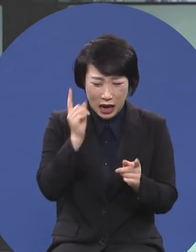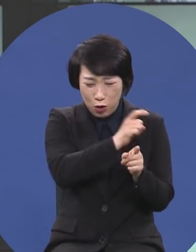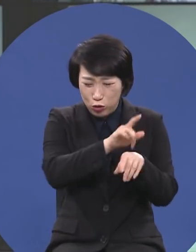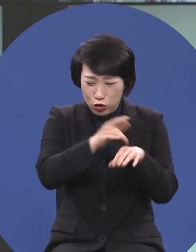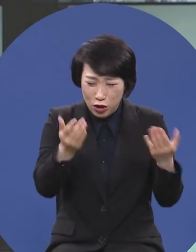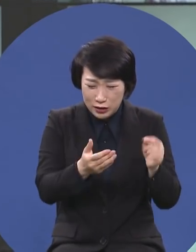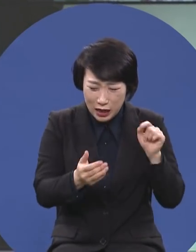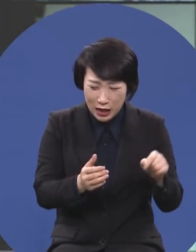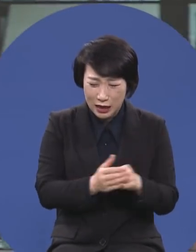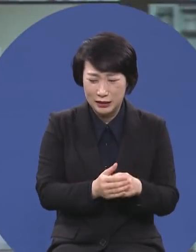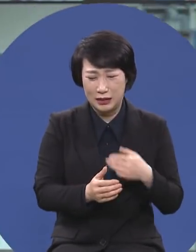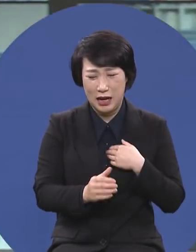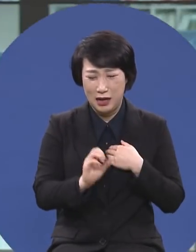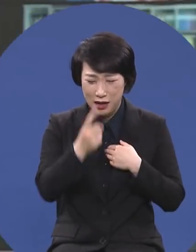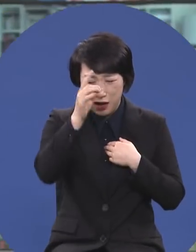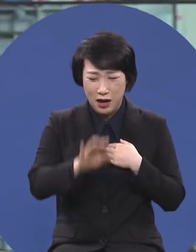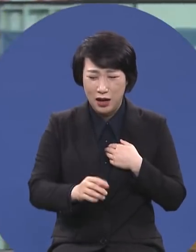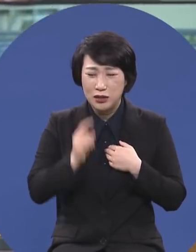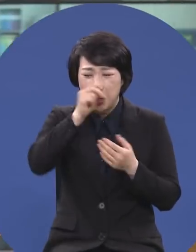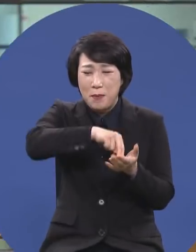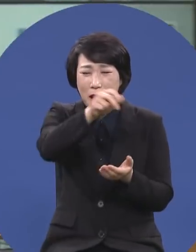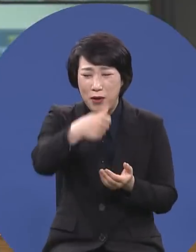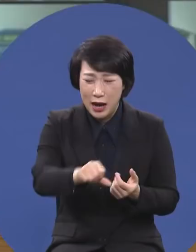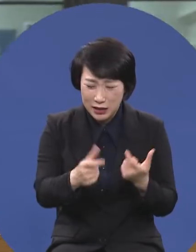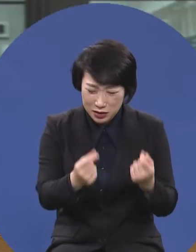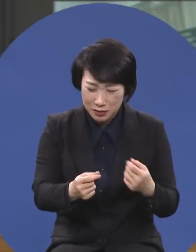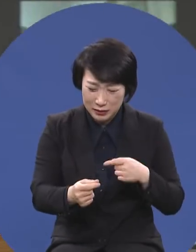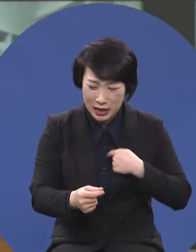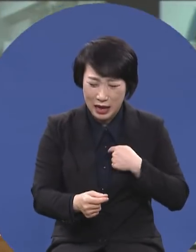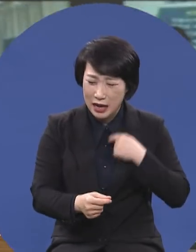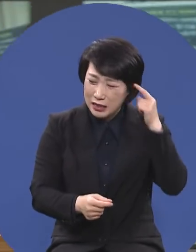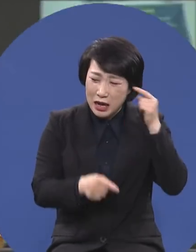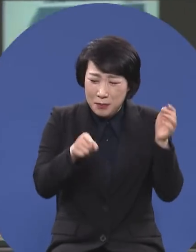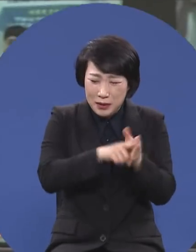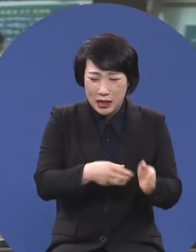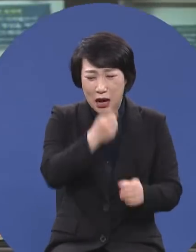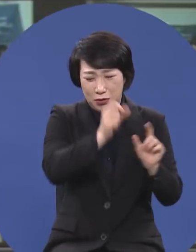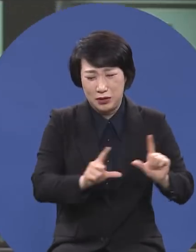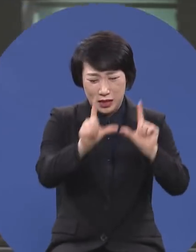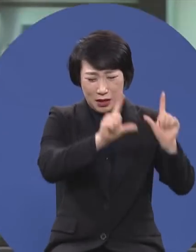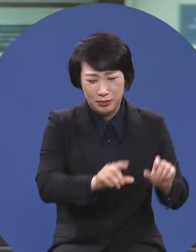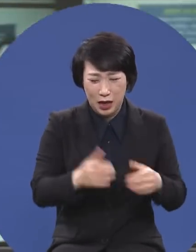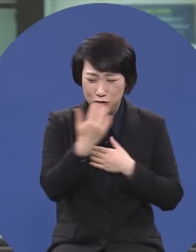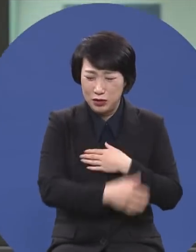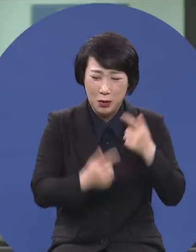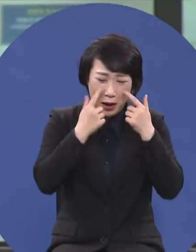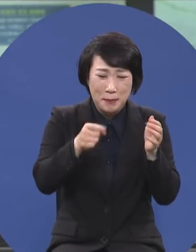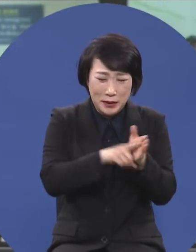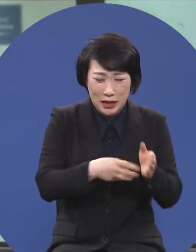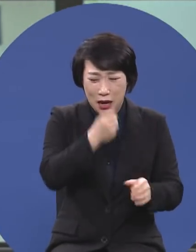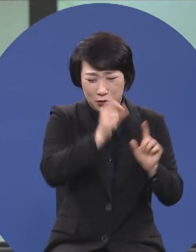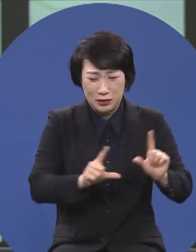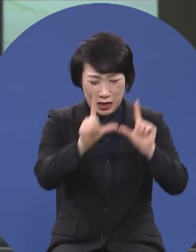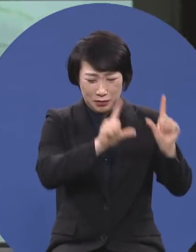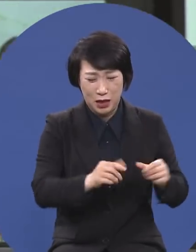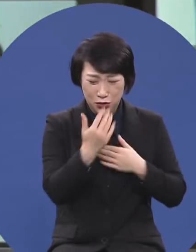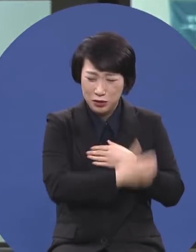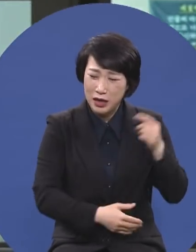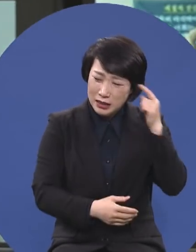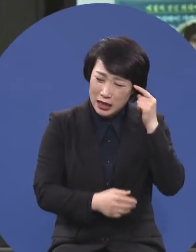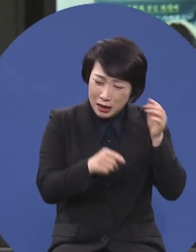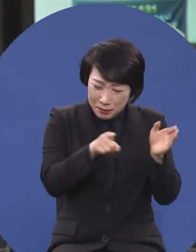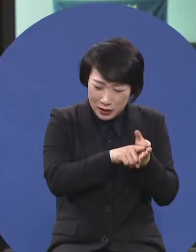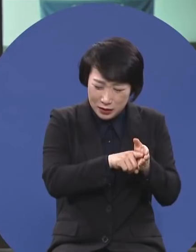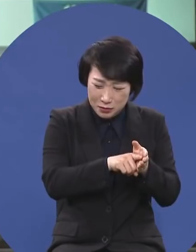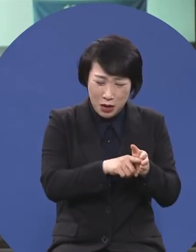사단 귀신 역사를 통해서 탕자와 같이 자기 확신으로 살았고 육신의 확신으로 살았고 육신의